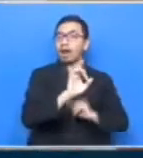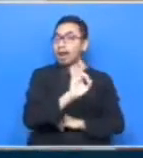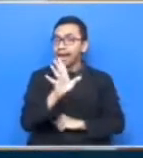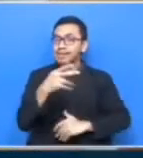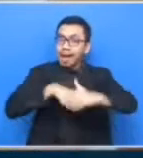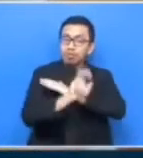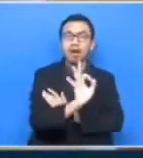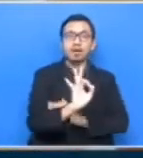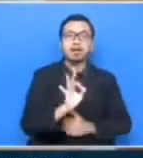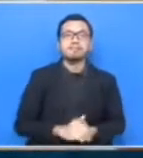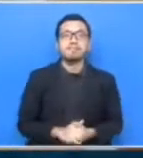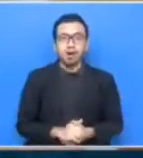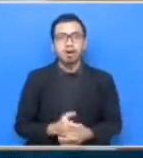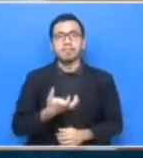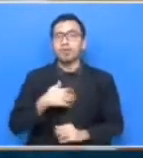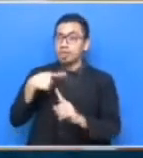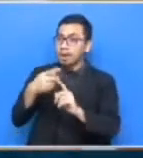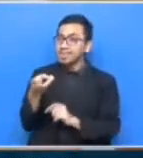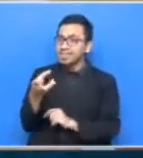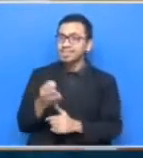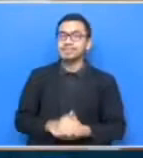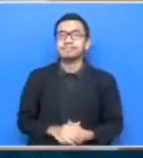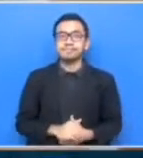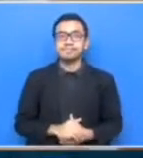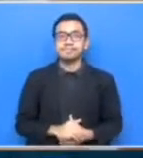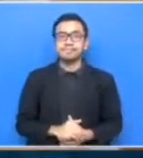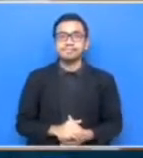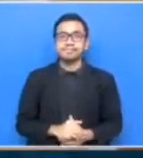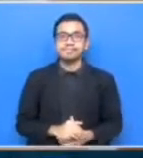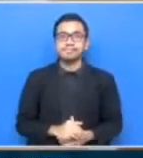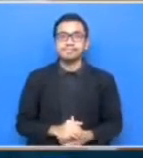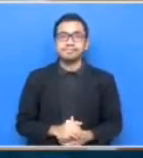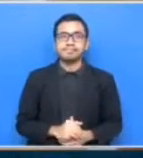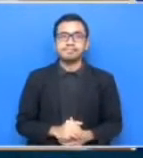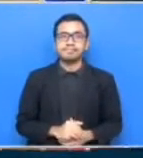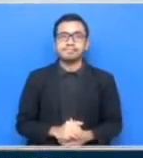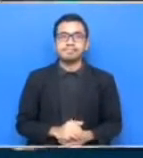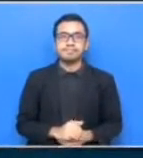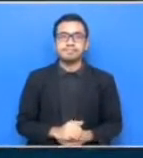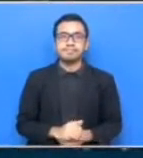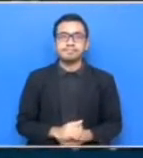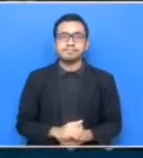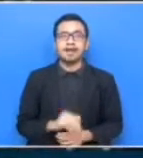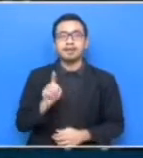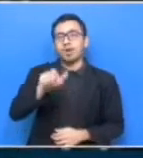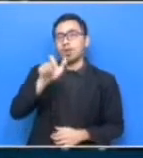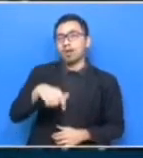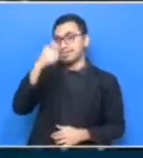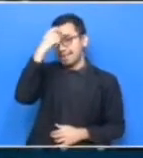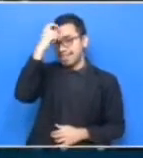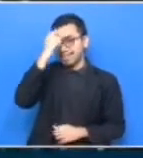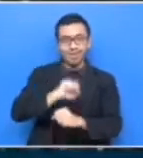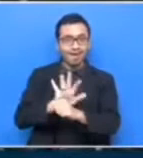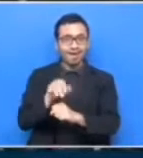Anda instal silakan pakai singkat saja pasti salah satu fashion kita alam itu mengatakan kepada